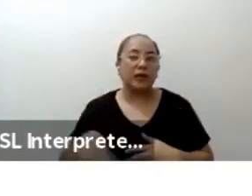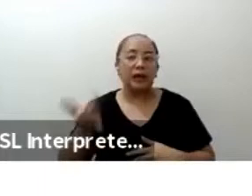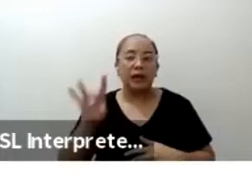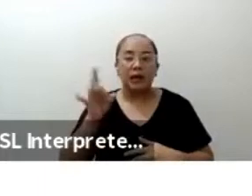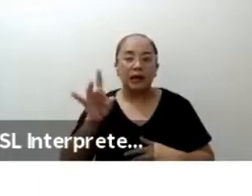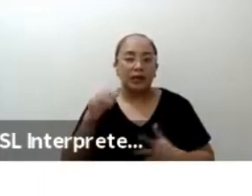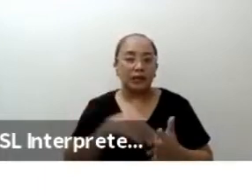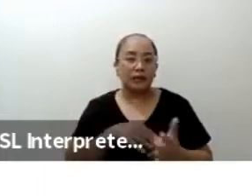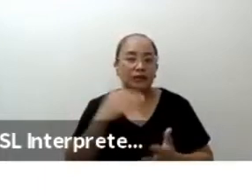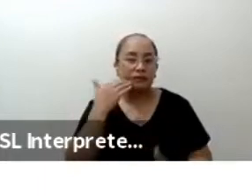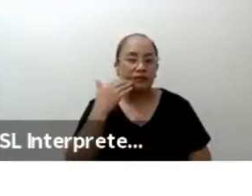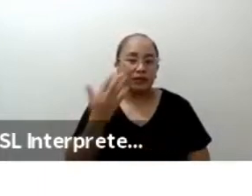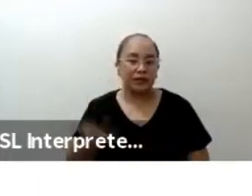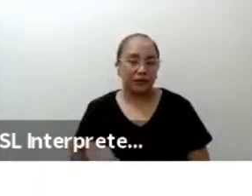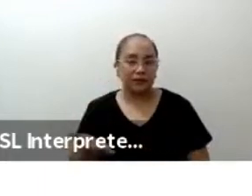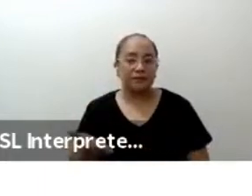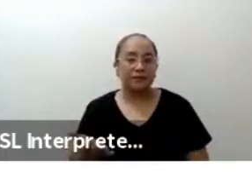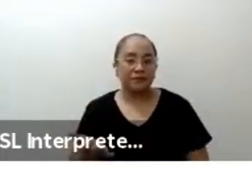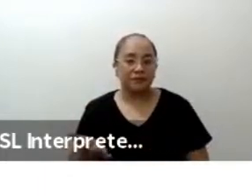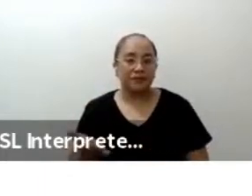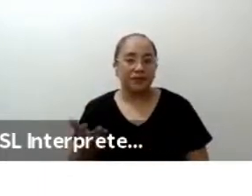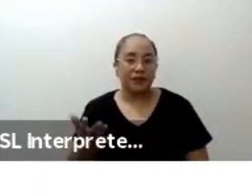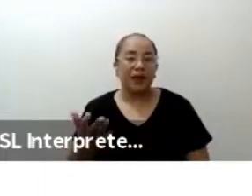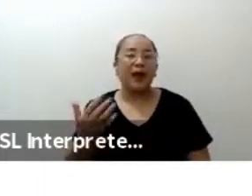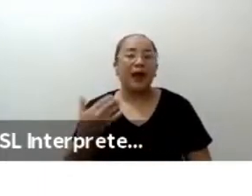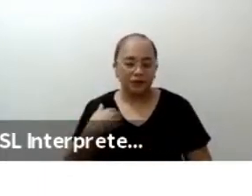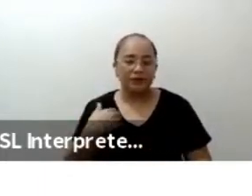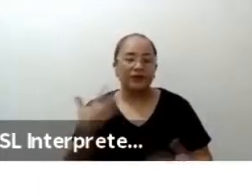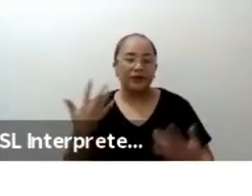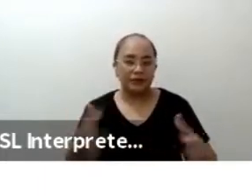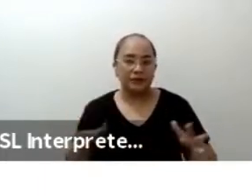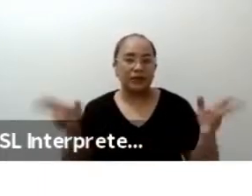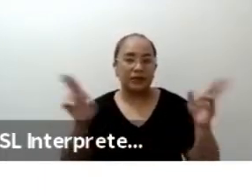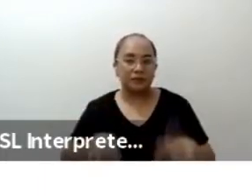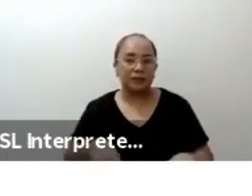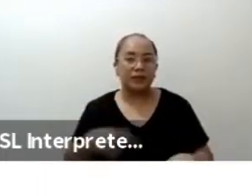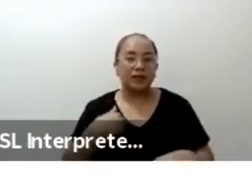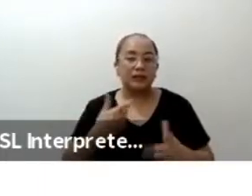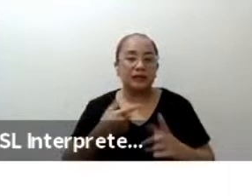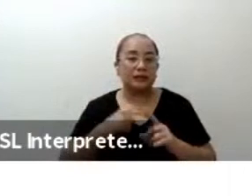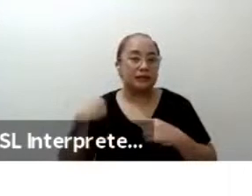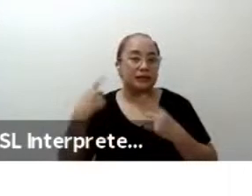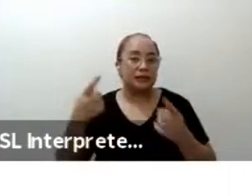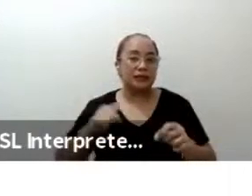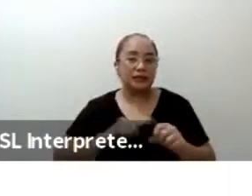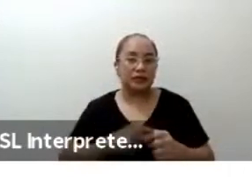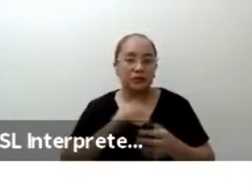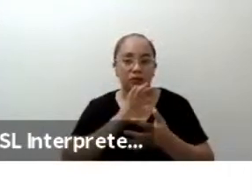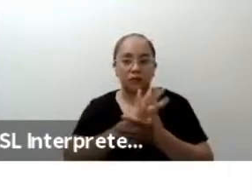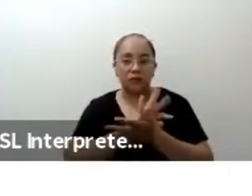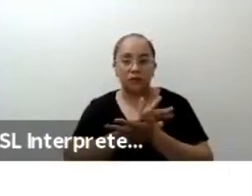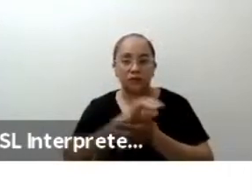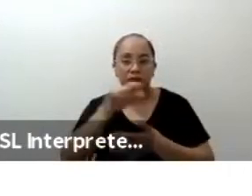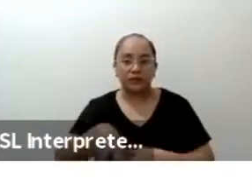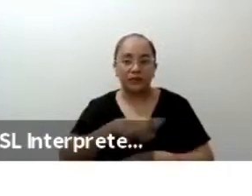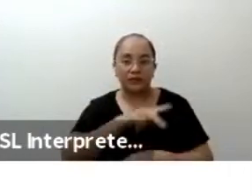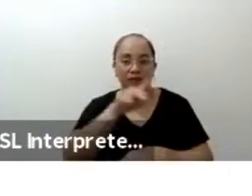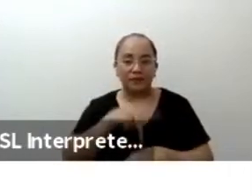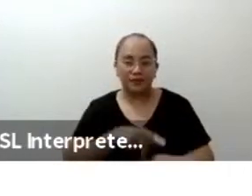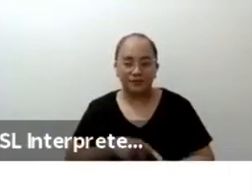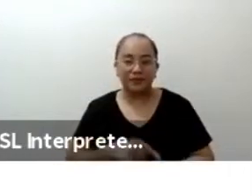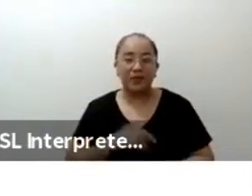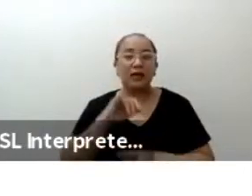18,000 deaths ang inabot na magmula nung pumasok ang COVID-19 dito sa atin